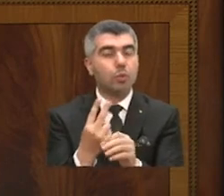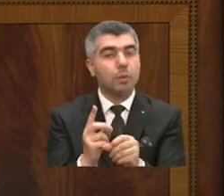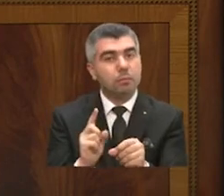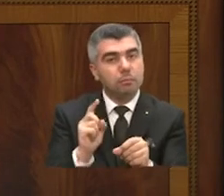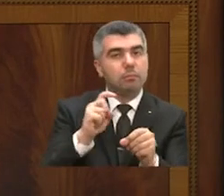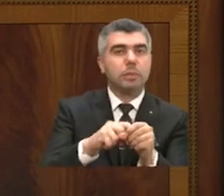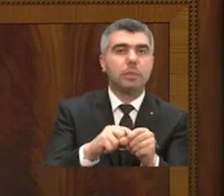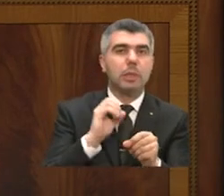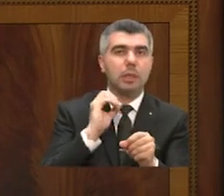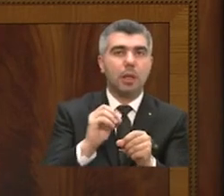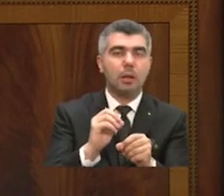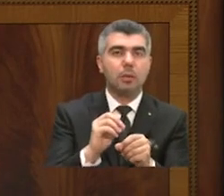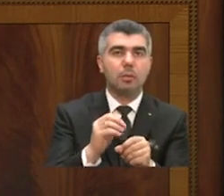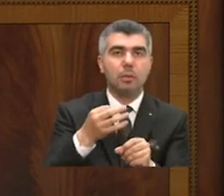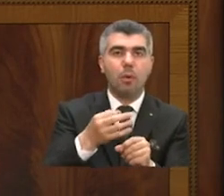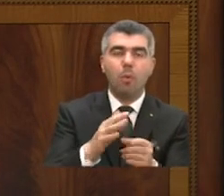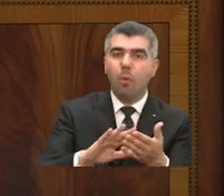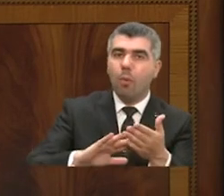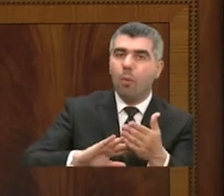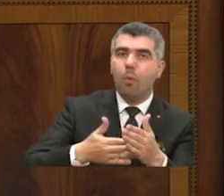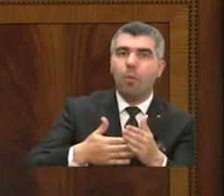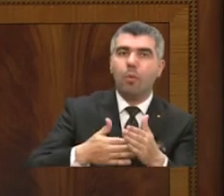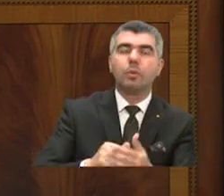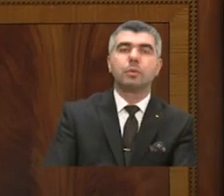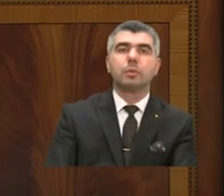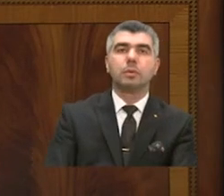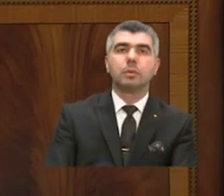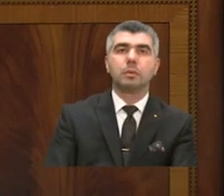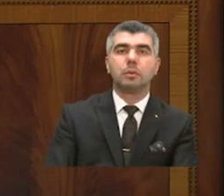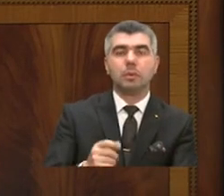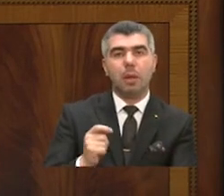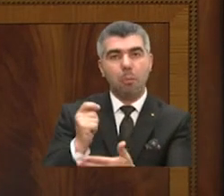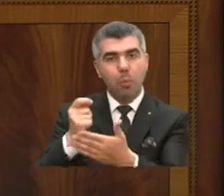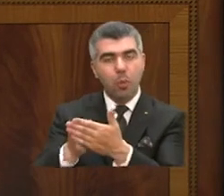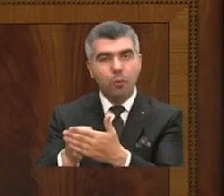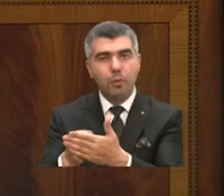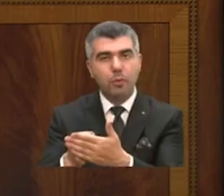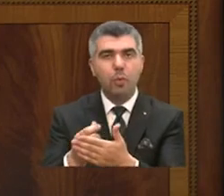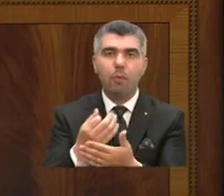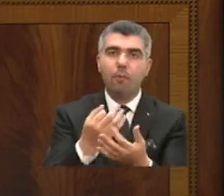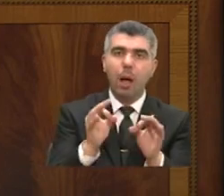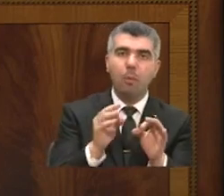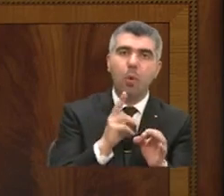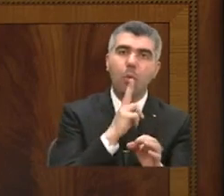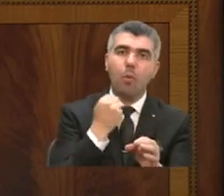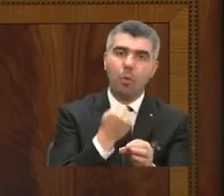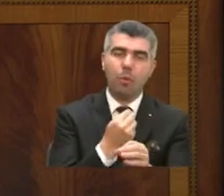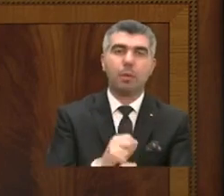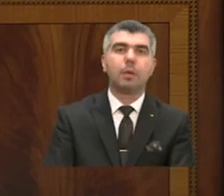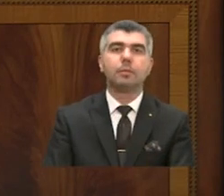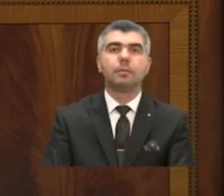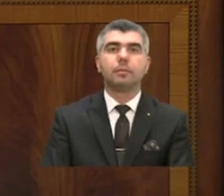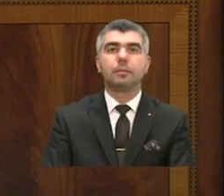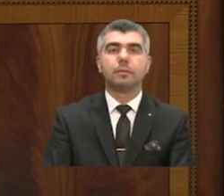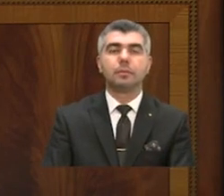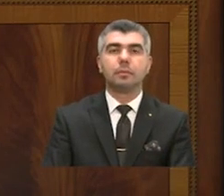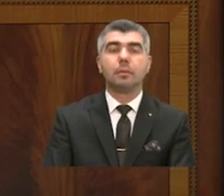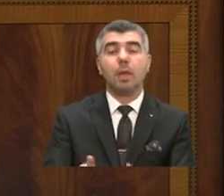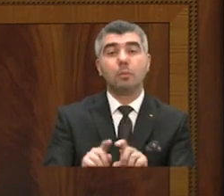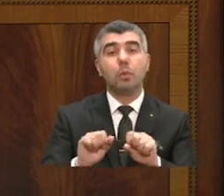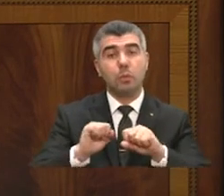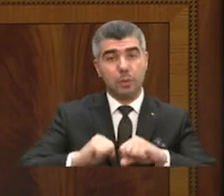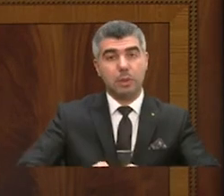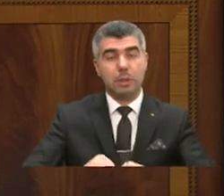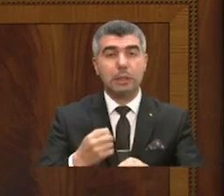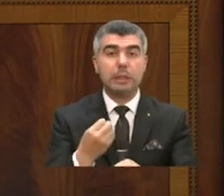لا يتجزأ عمومياً كان أم خصوصياً. وأستحضر هنا ما أبان عنه القطاع